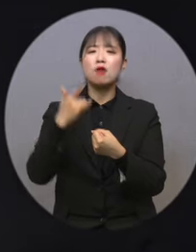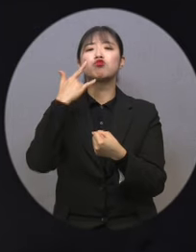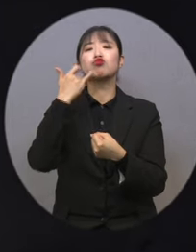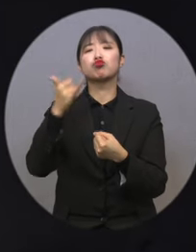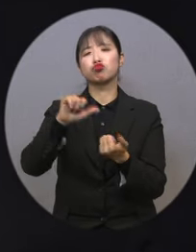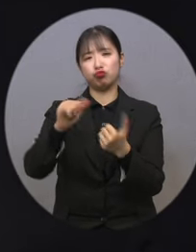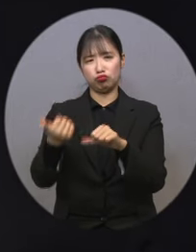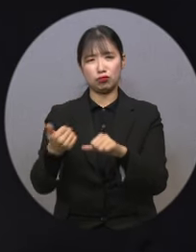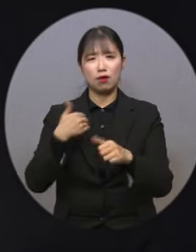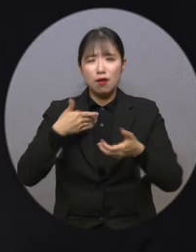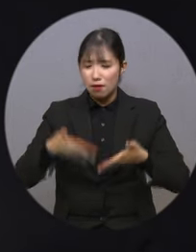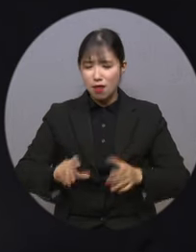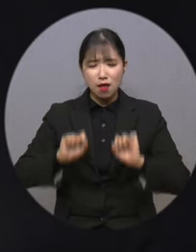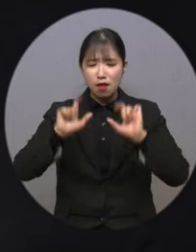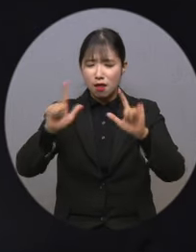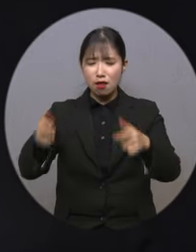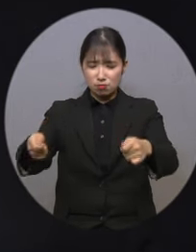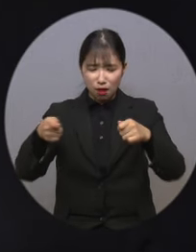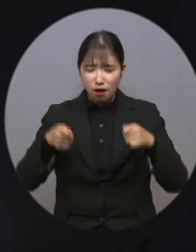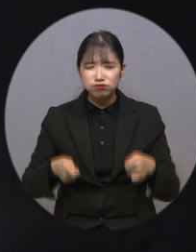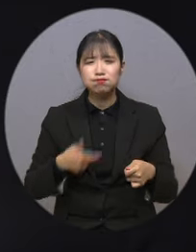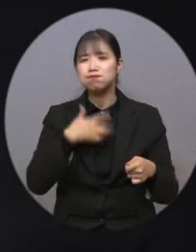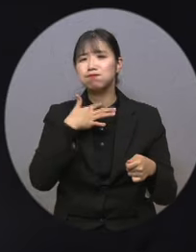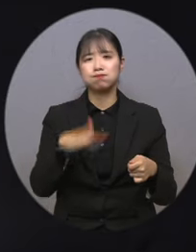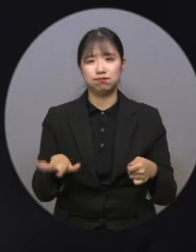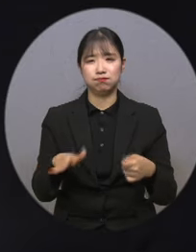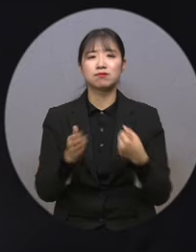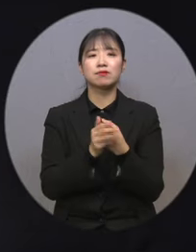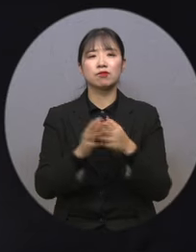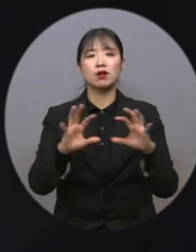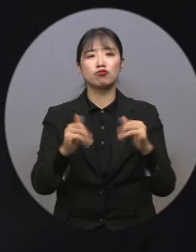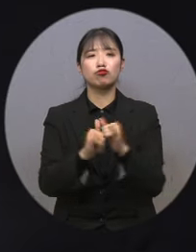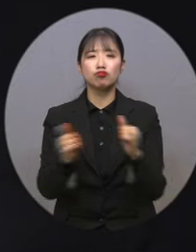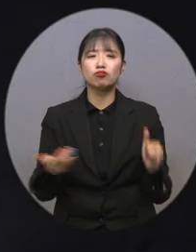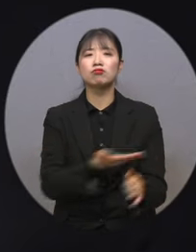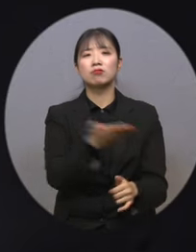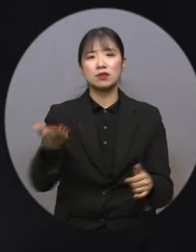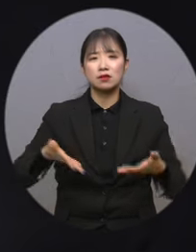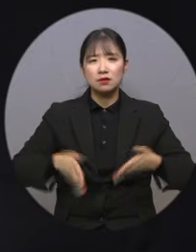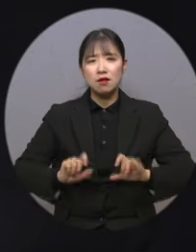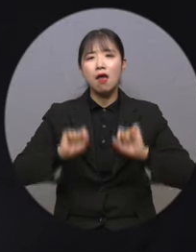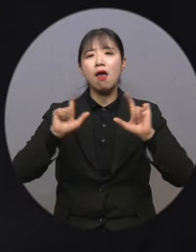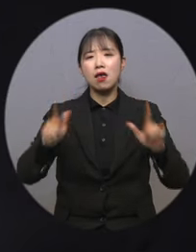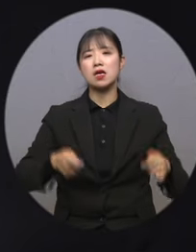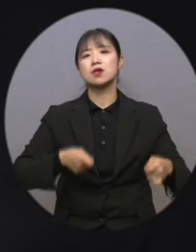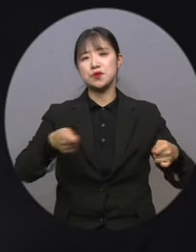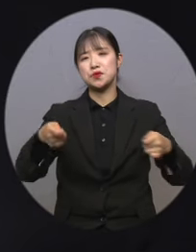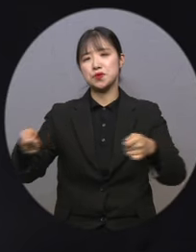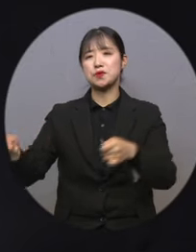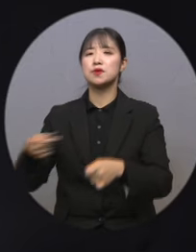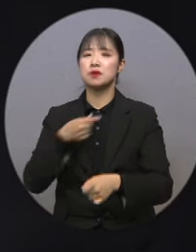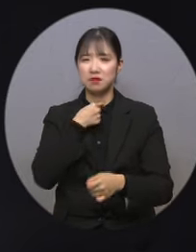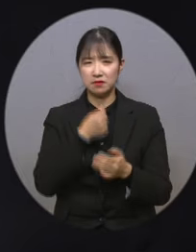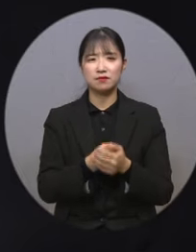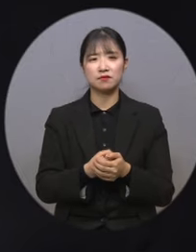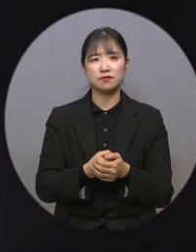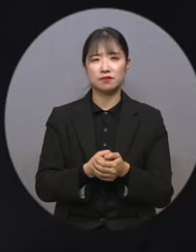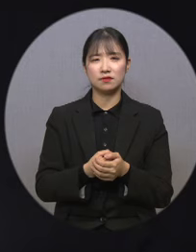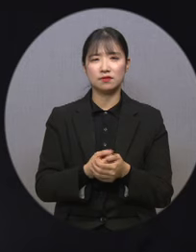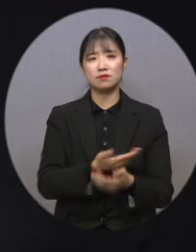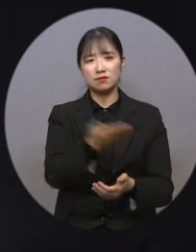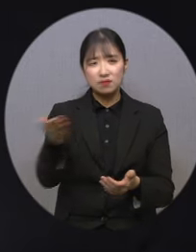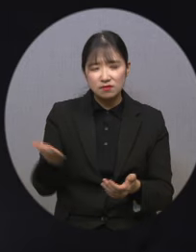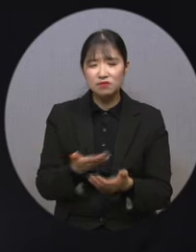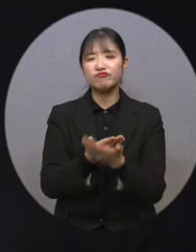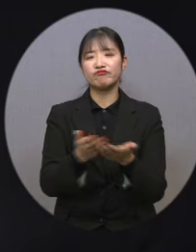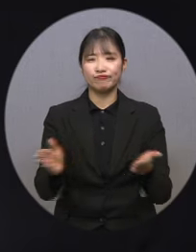번도 생일상을 받아본 적이 없어요. 그러니까 나는 국민들 생일을 해주고 싶은 거야. 우리 어려운 사람들의 국민들의